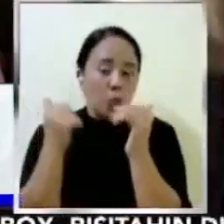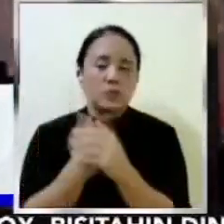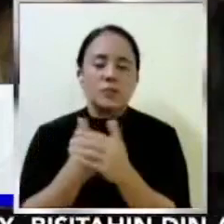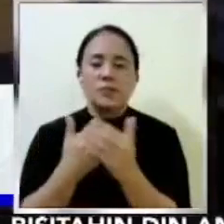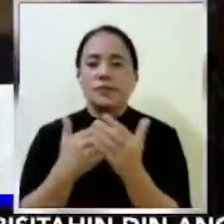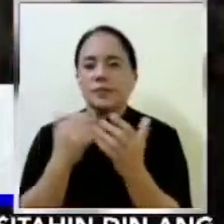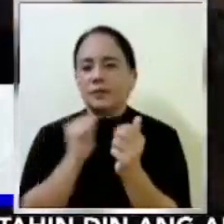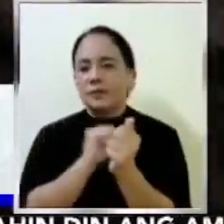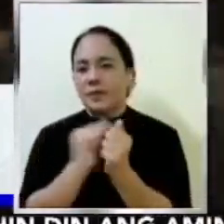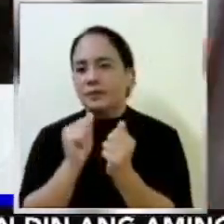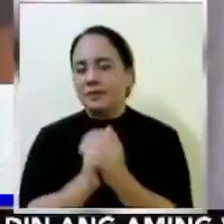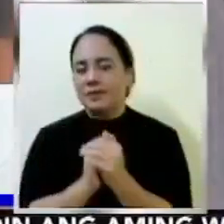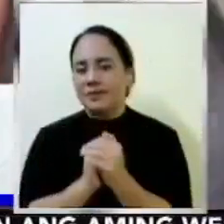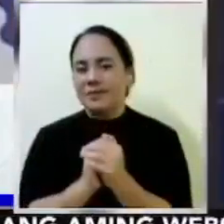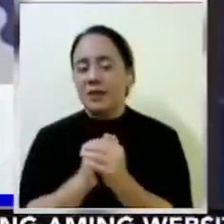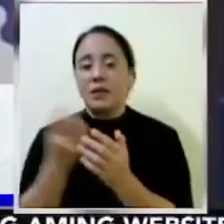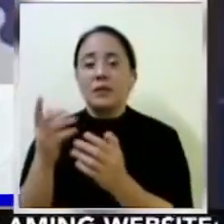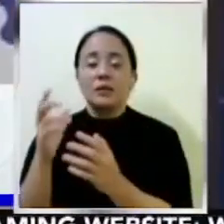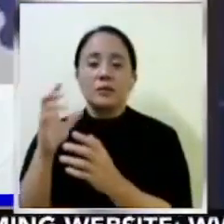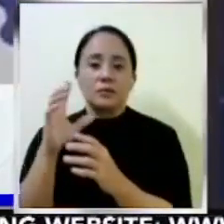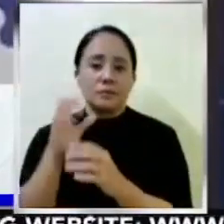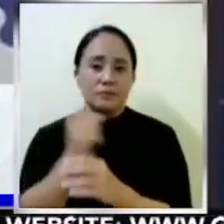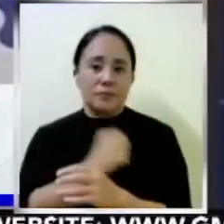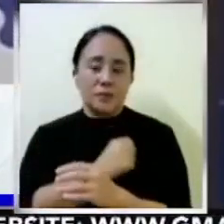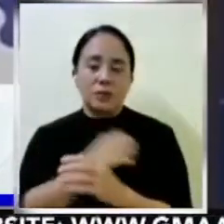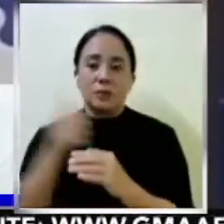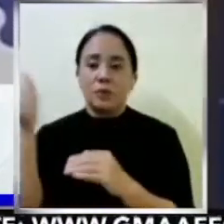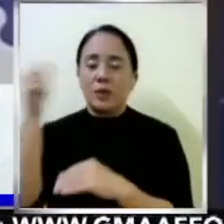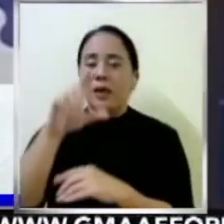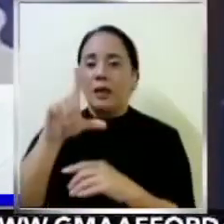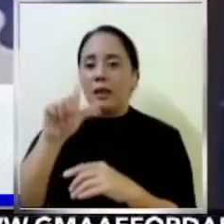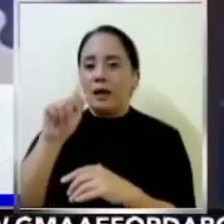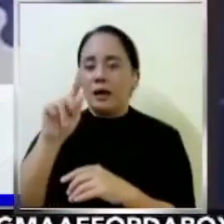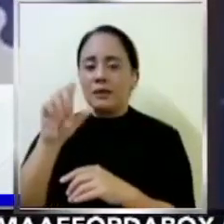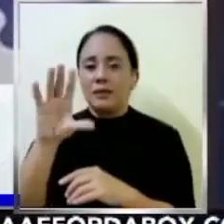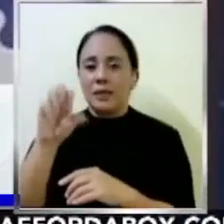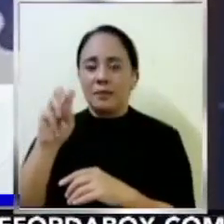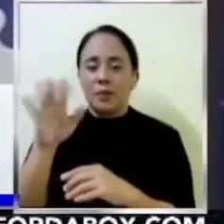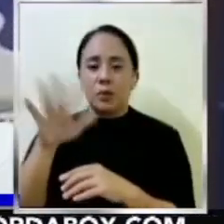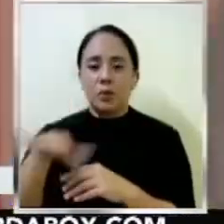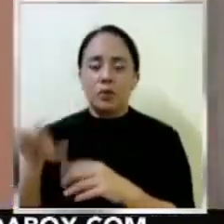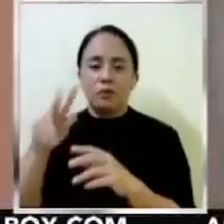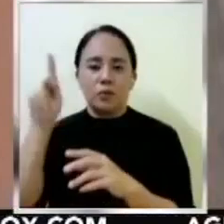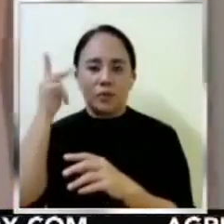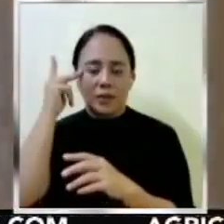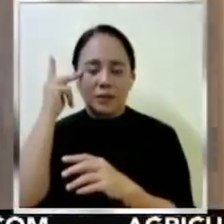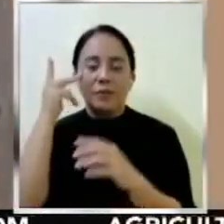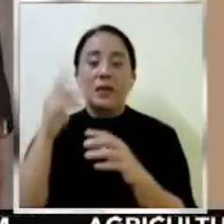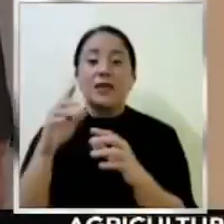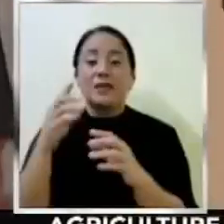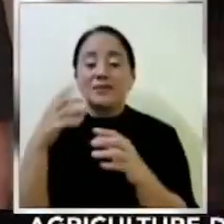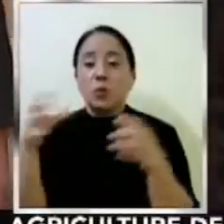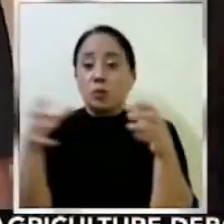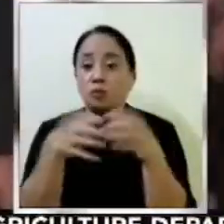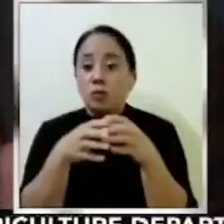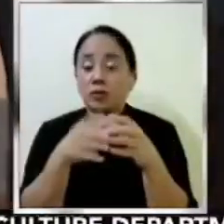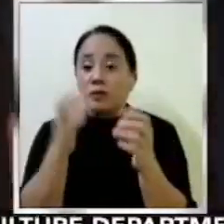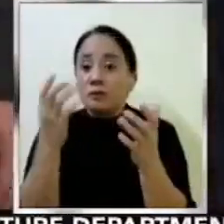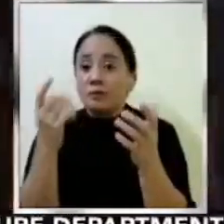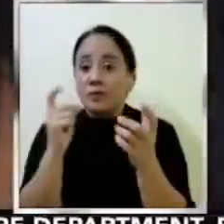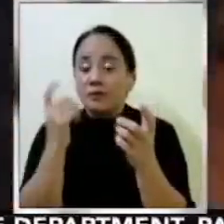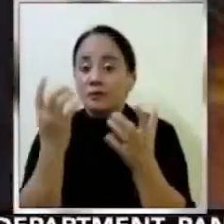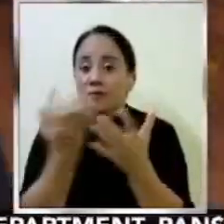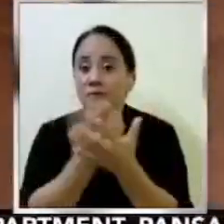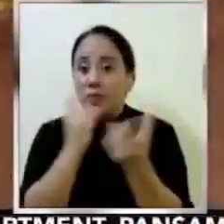Chairman din si Duterte ng Lakas CMD at local political party na Hugpong ng Tobago. At may mga nagpahiwatig na umano sa